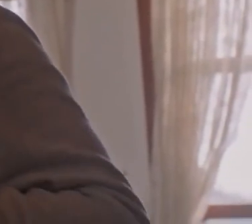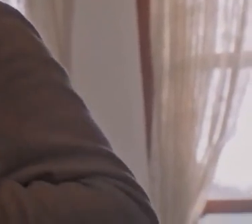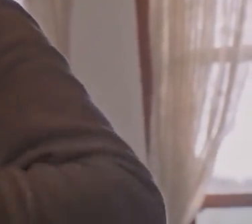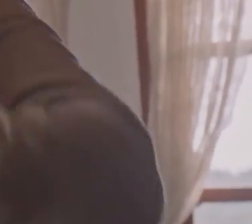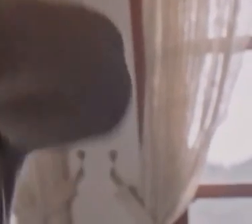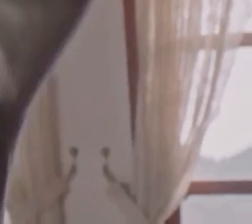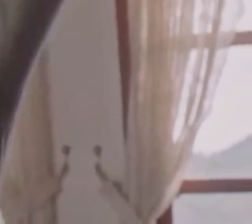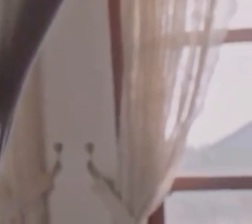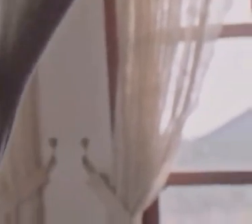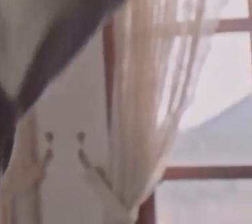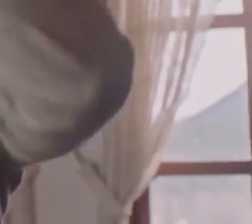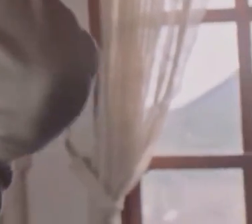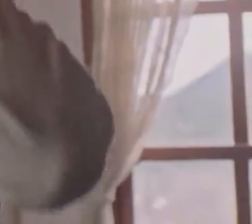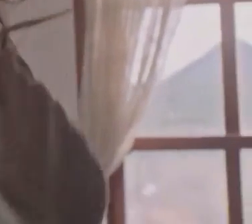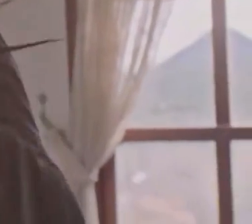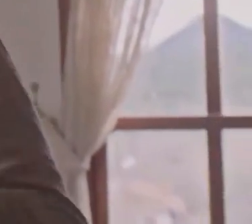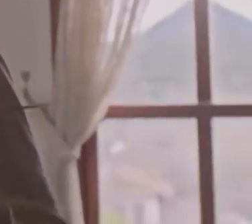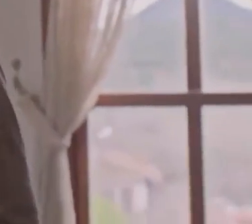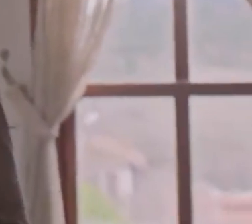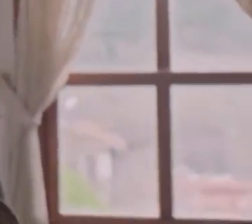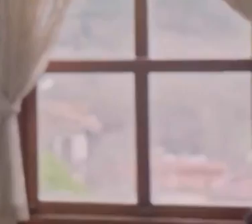Zombi maskeli biri.